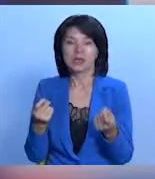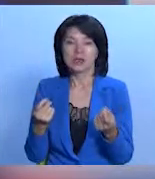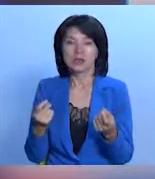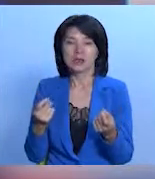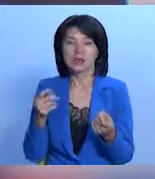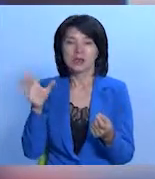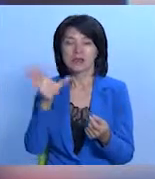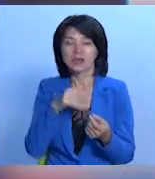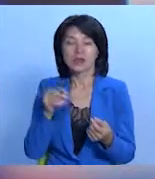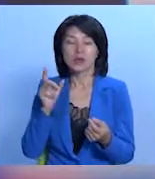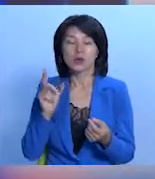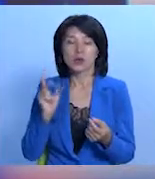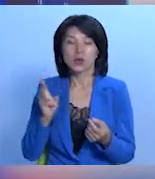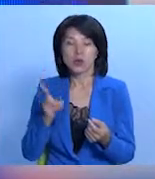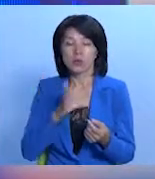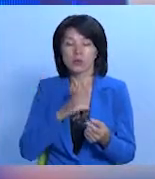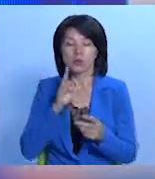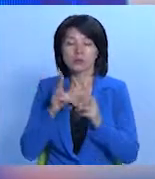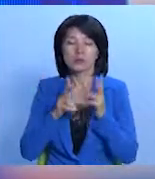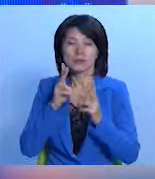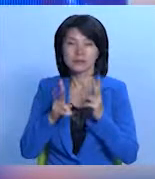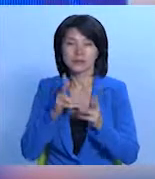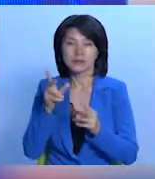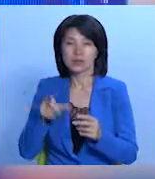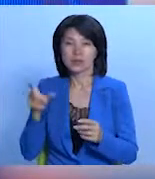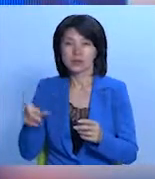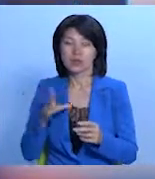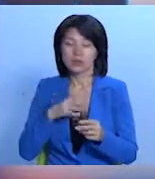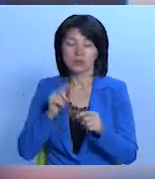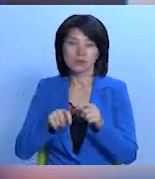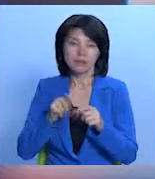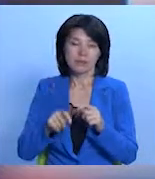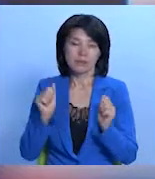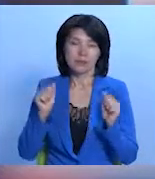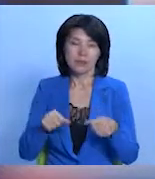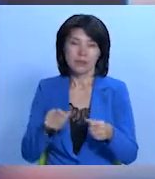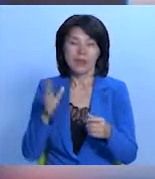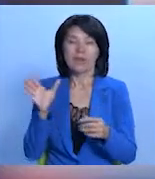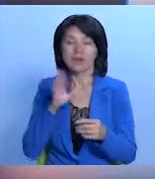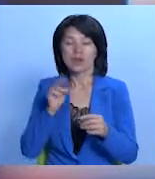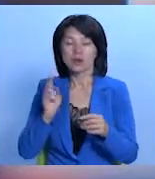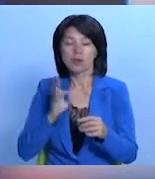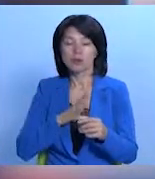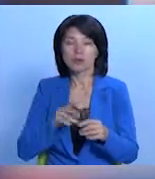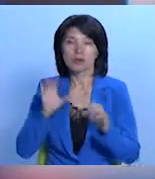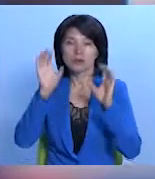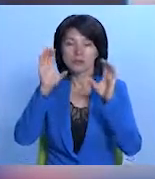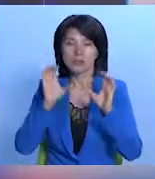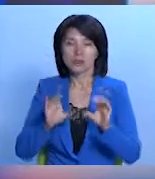сол адамдардан түскен шағымның арқасында біздер ол жерде тексеру жүргізе аламыз. Заңды бұзған үшін бұндай